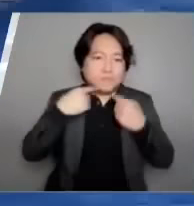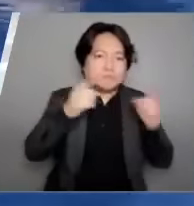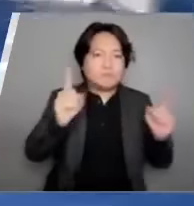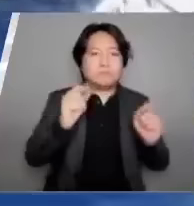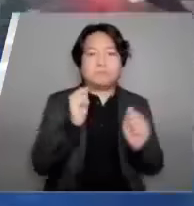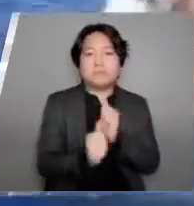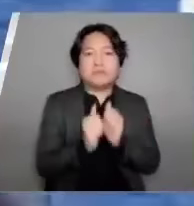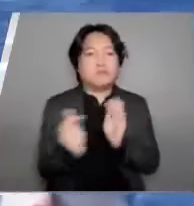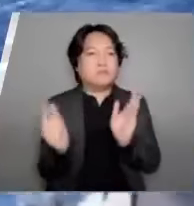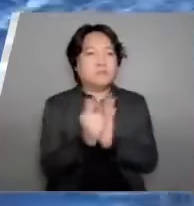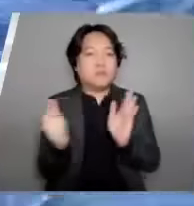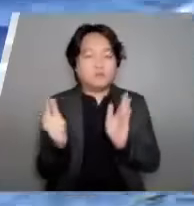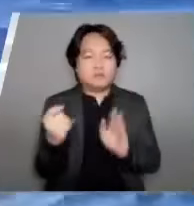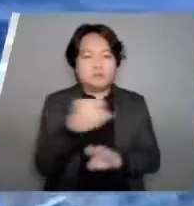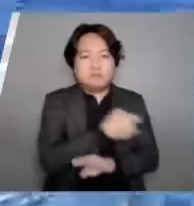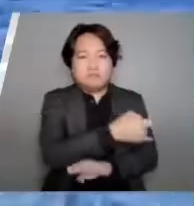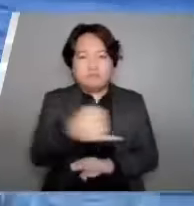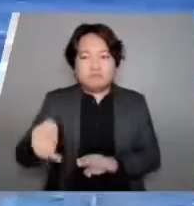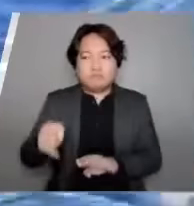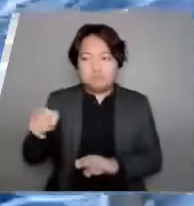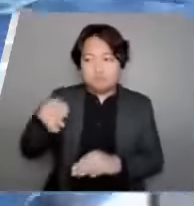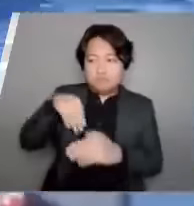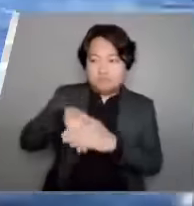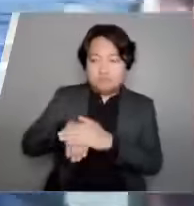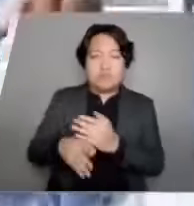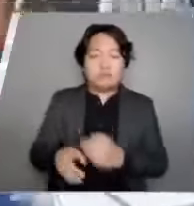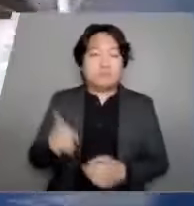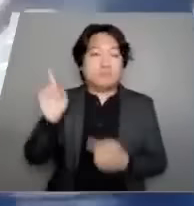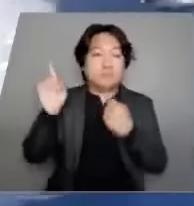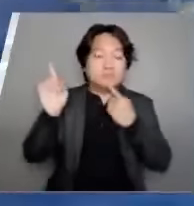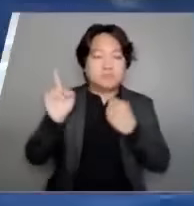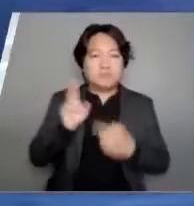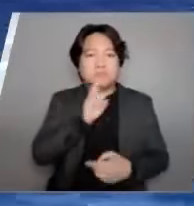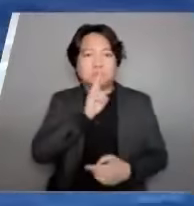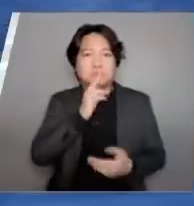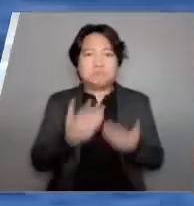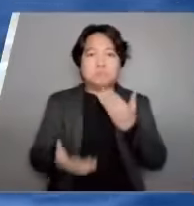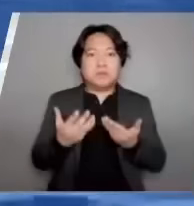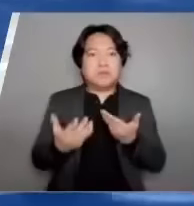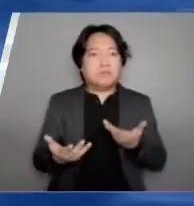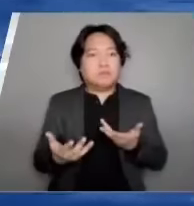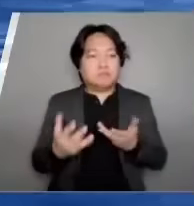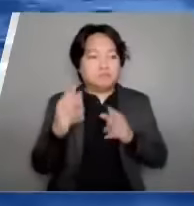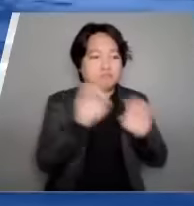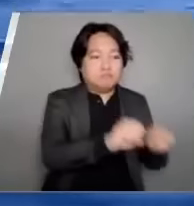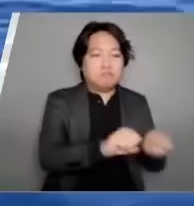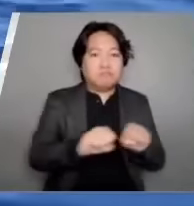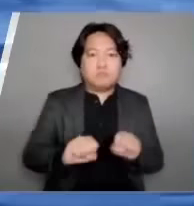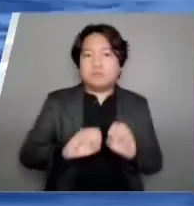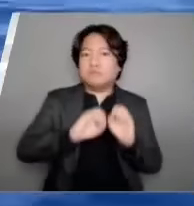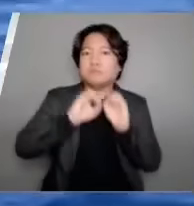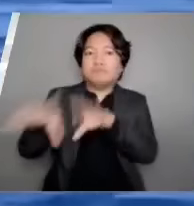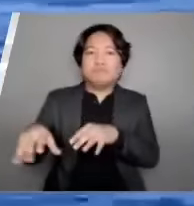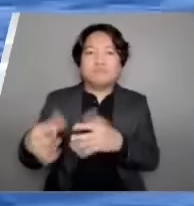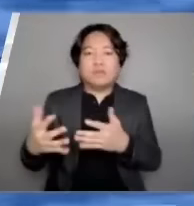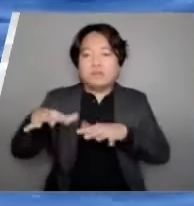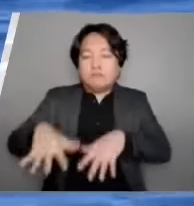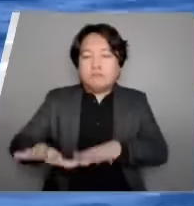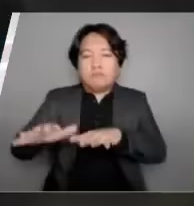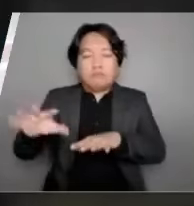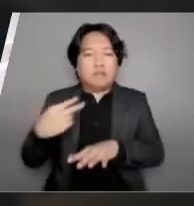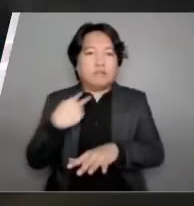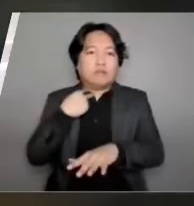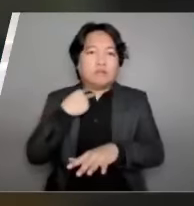China o kung saan. Mamaya, bigla lang kaming itapon niya sa laot at buwan. Wala kaming kalaban-laban kasi mga bangka lang naman kaming